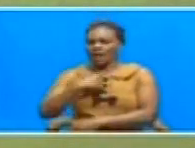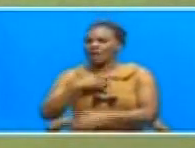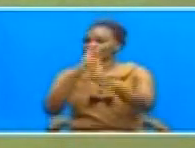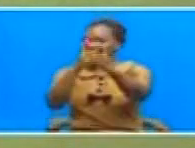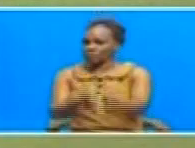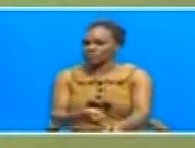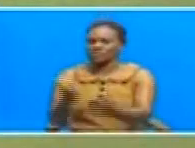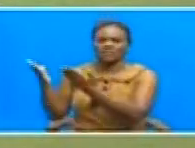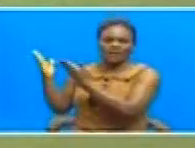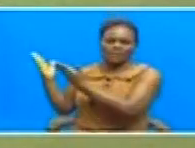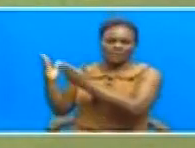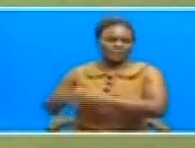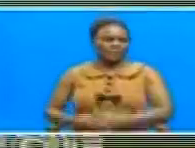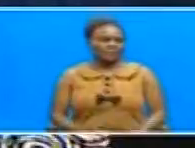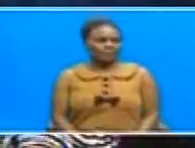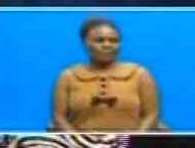taarifa ifuatayo.